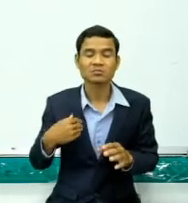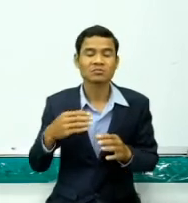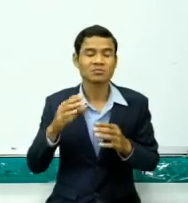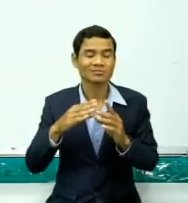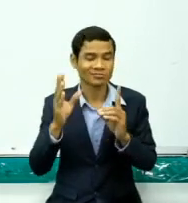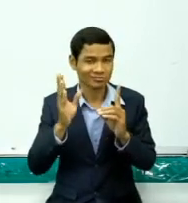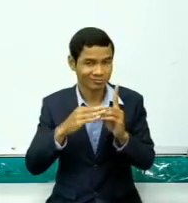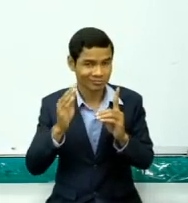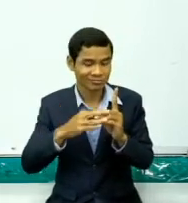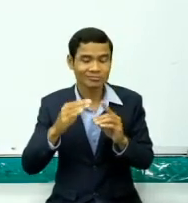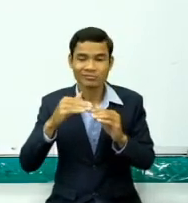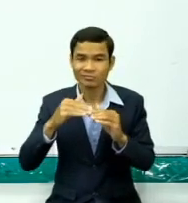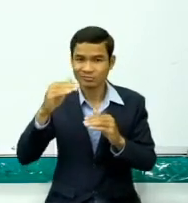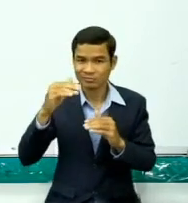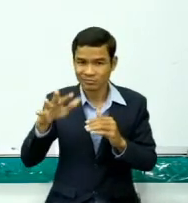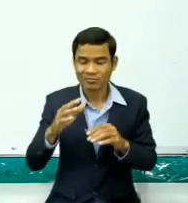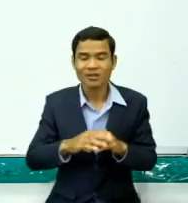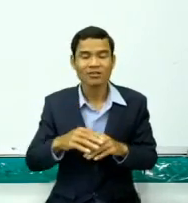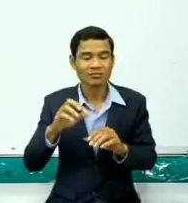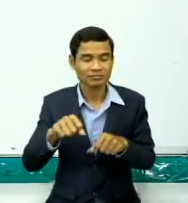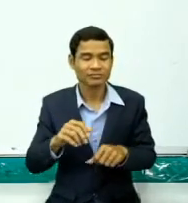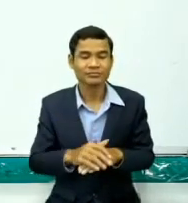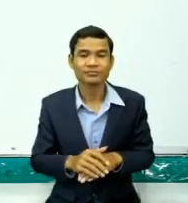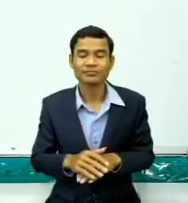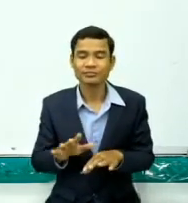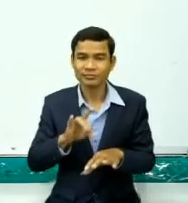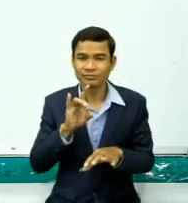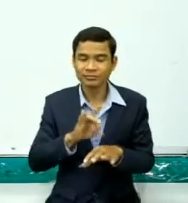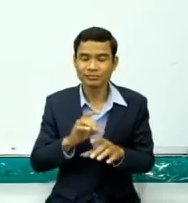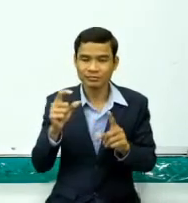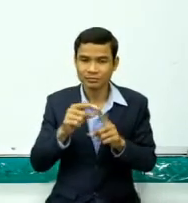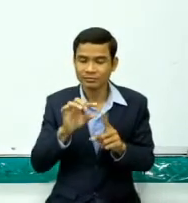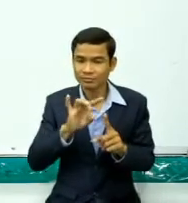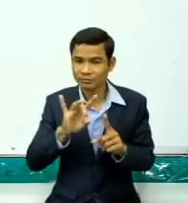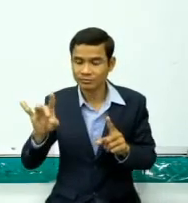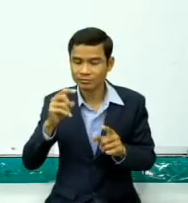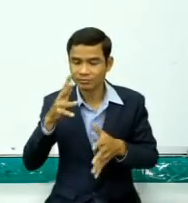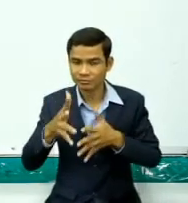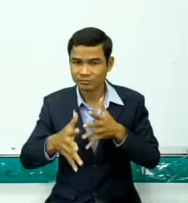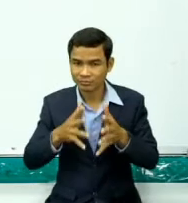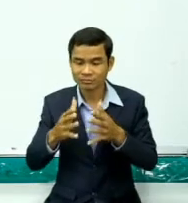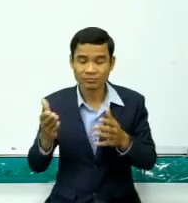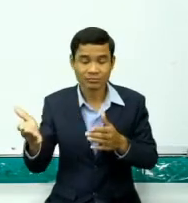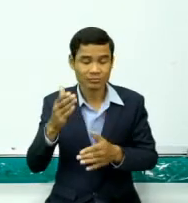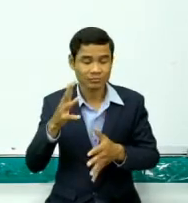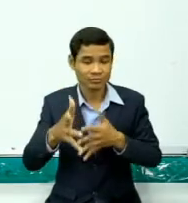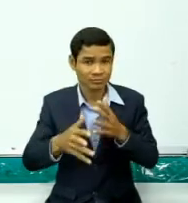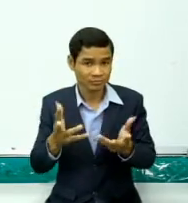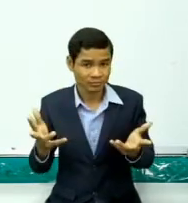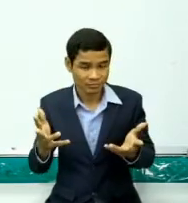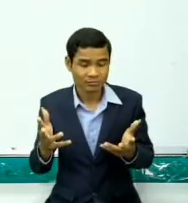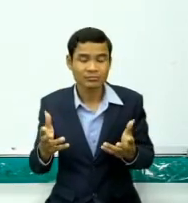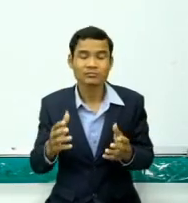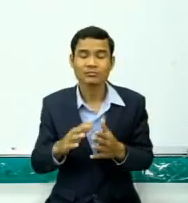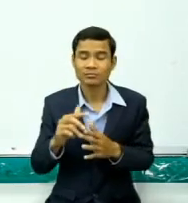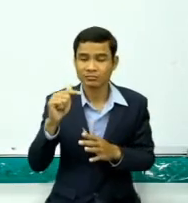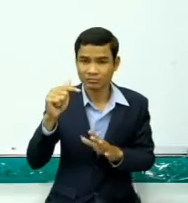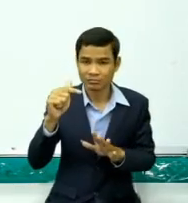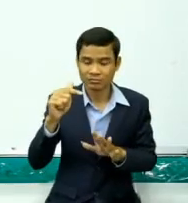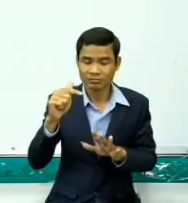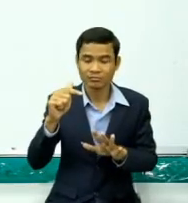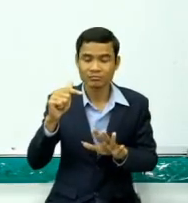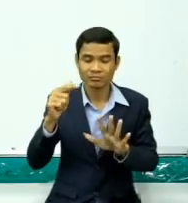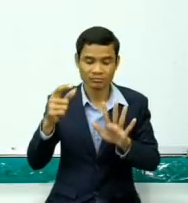lơ nè con chà đó cho nế chà phía này cái dương an thá con sẽ tiền ớt nế ngô